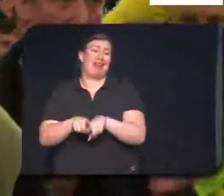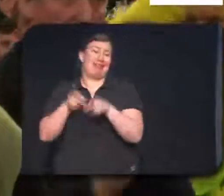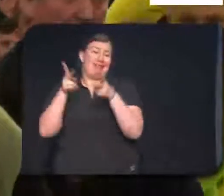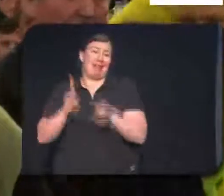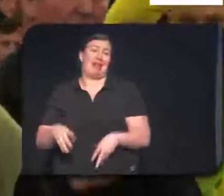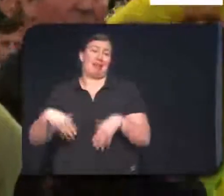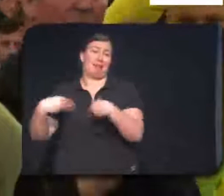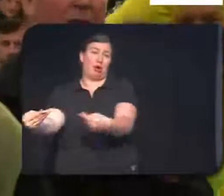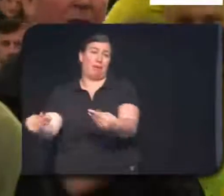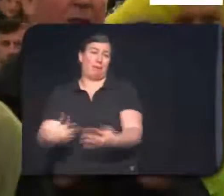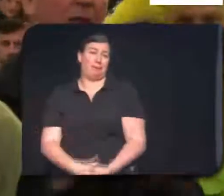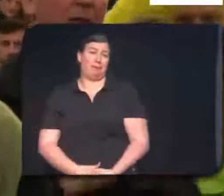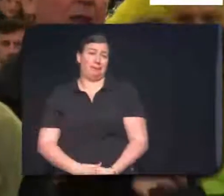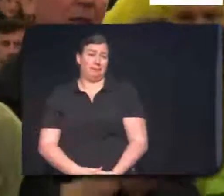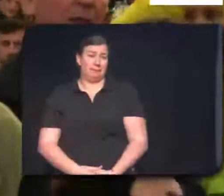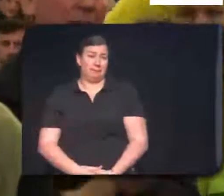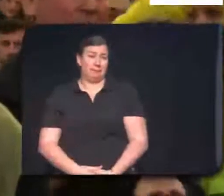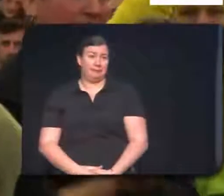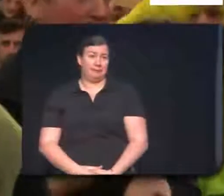Ende